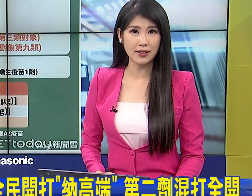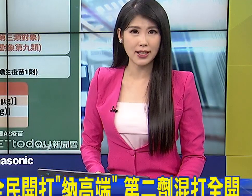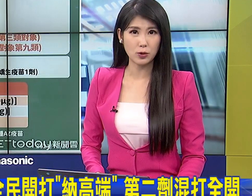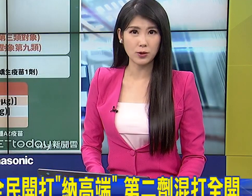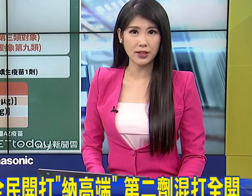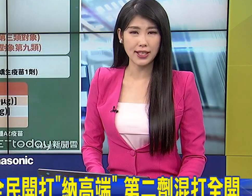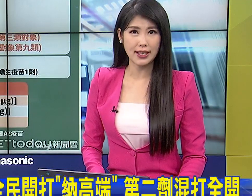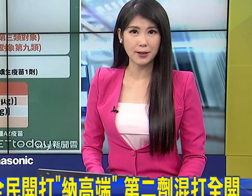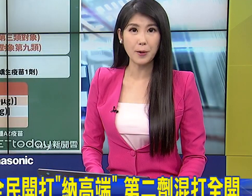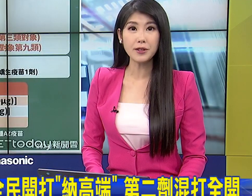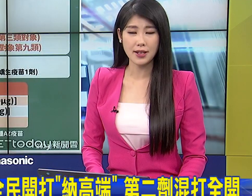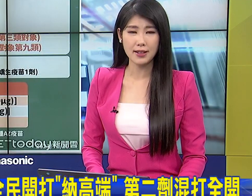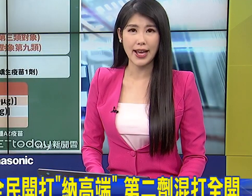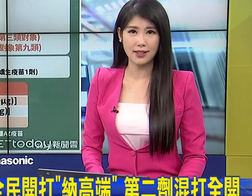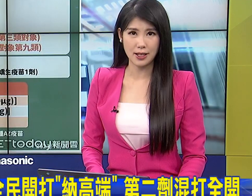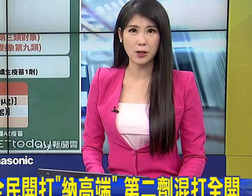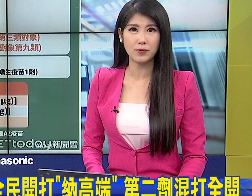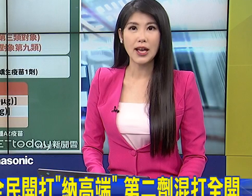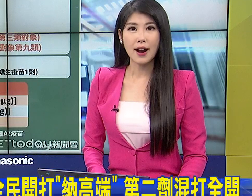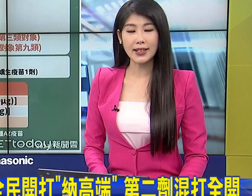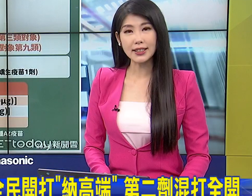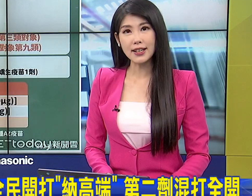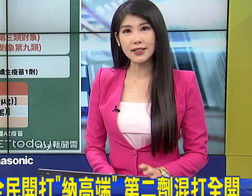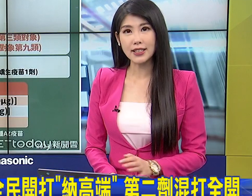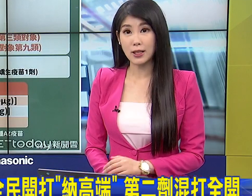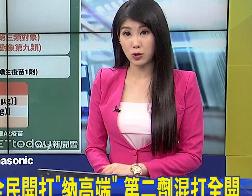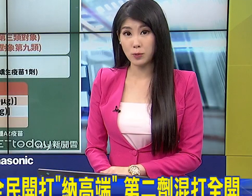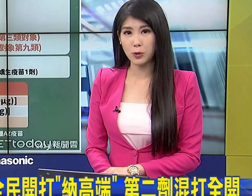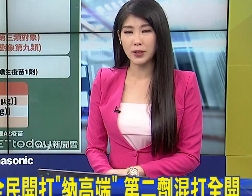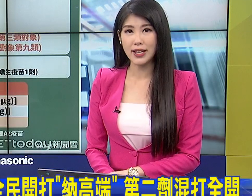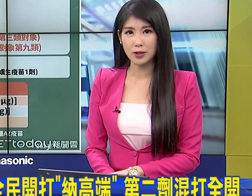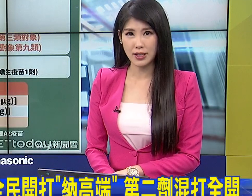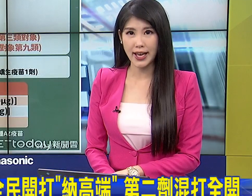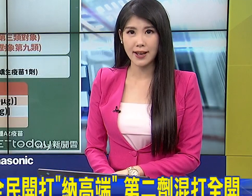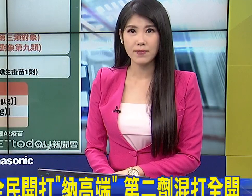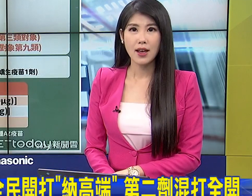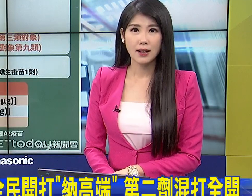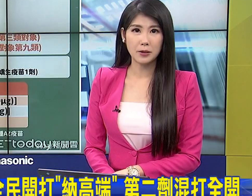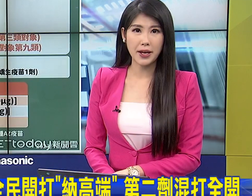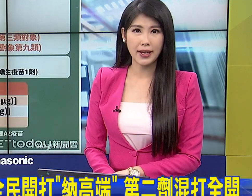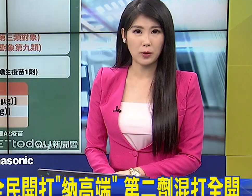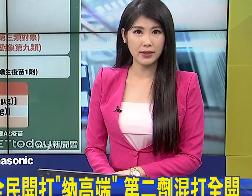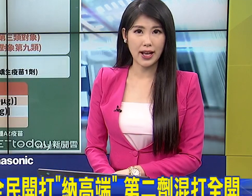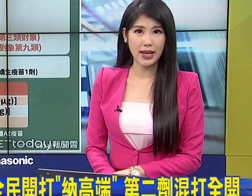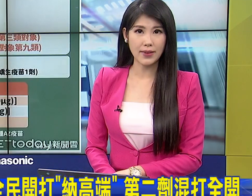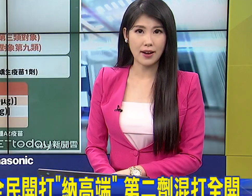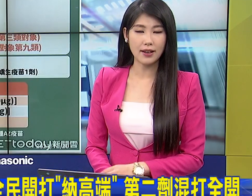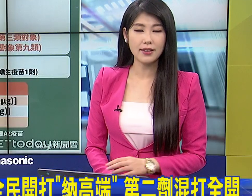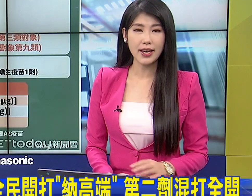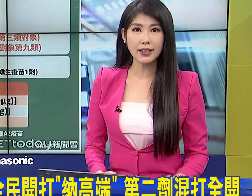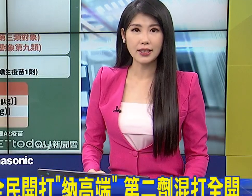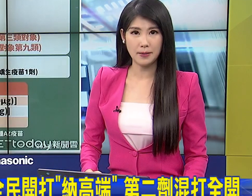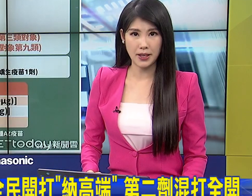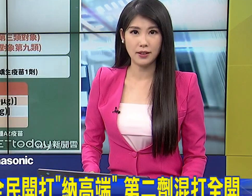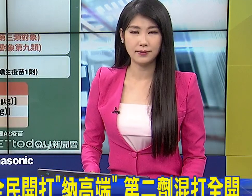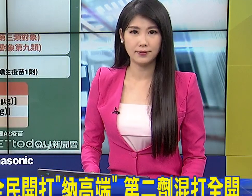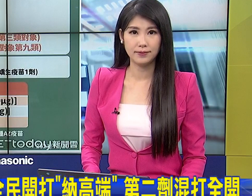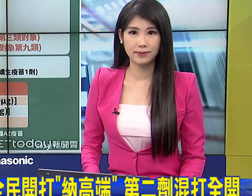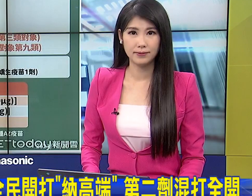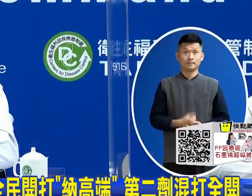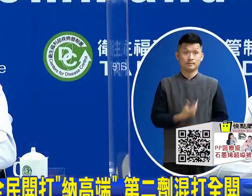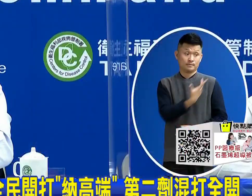中的4类族群建议要优先来接种，而在第二剂也宣布混打全开，高端可以混打 mRNA 的疫